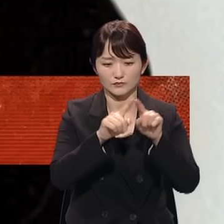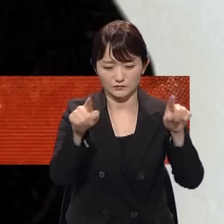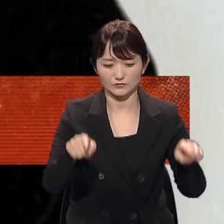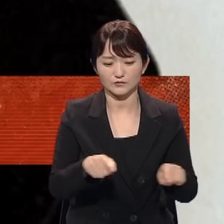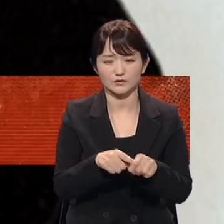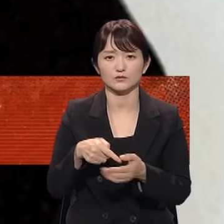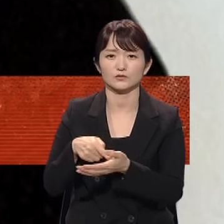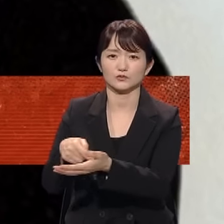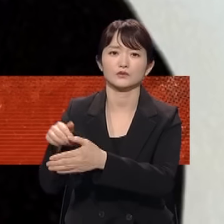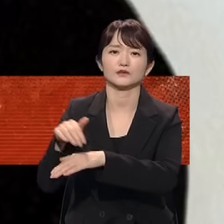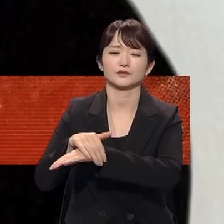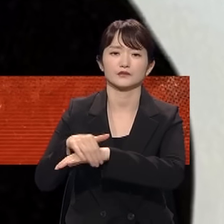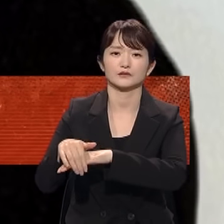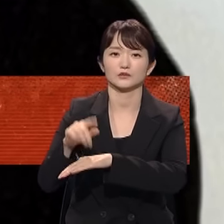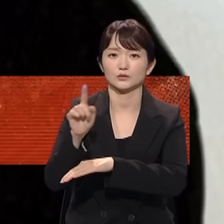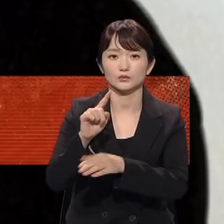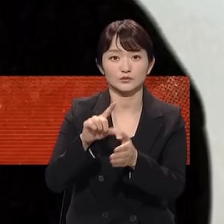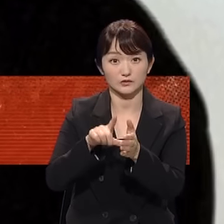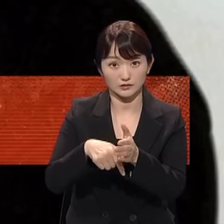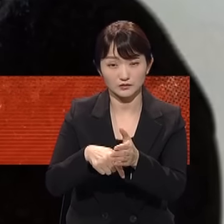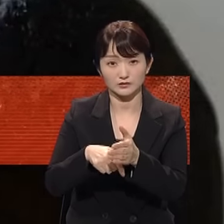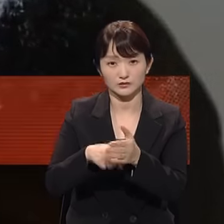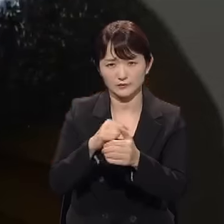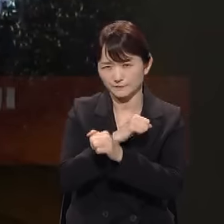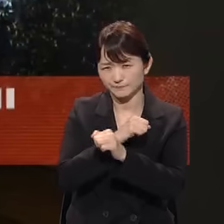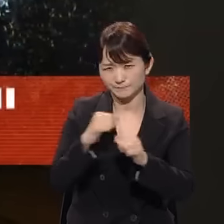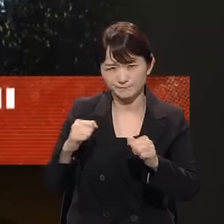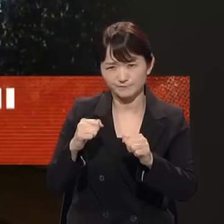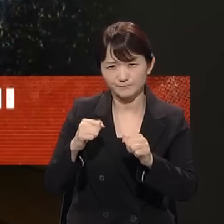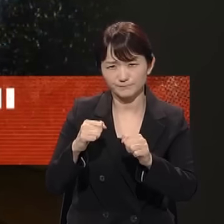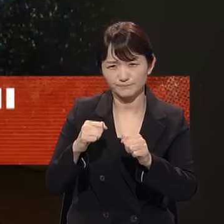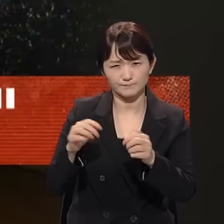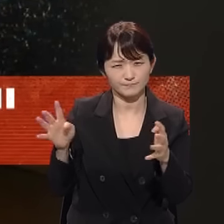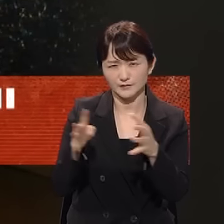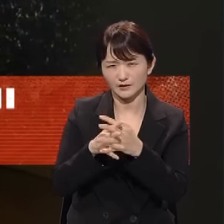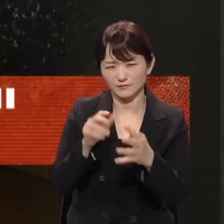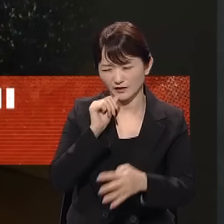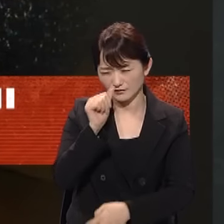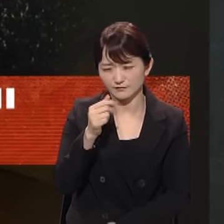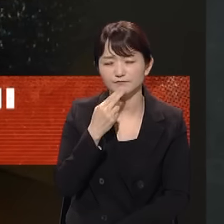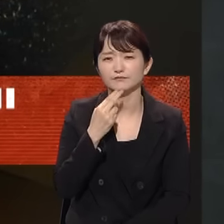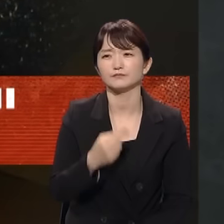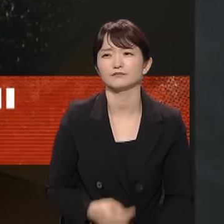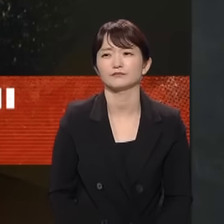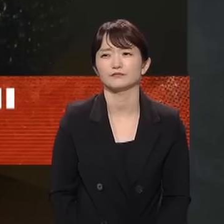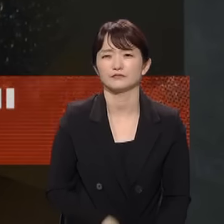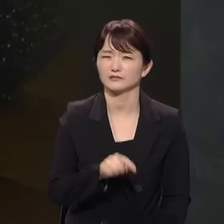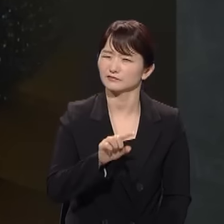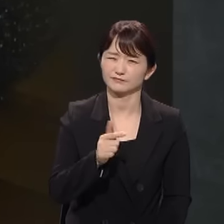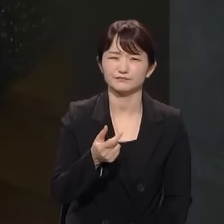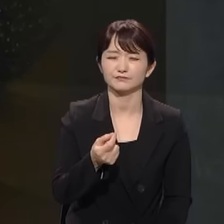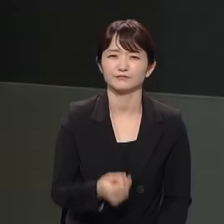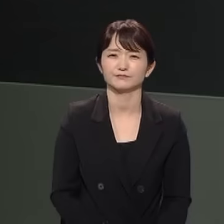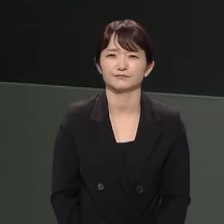접수할 예정이라고 했는데요. 어떠한 경우에도 선처와 합의는 없다고 전했습니다. 네, 이건 좀 아닌 것